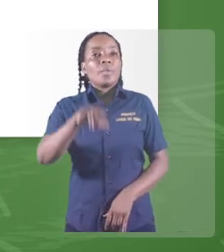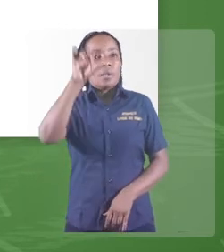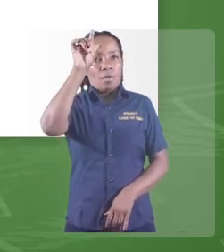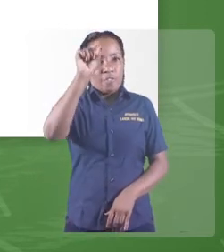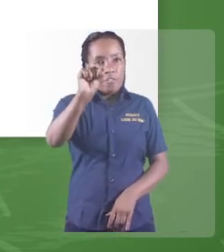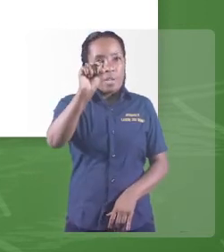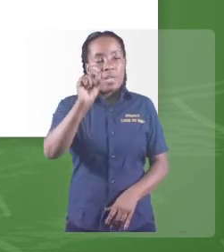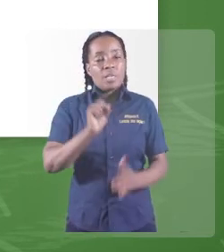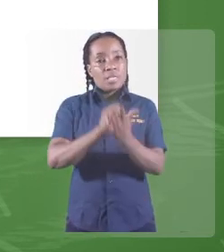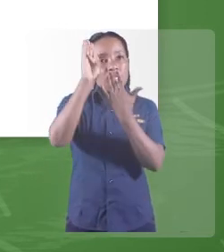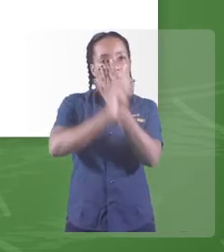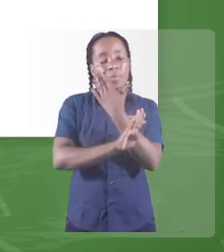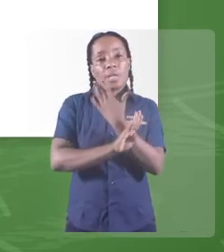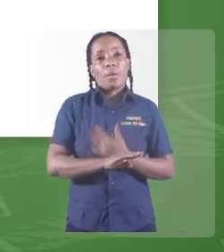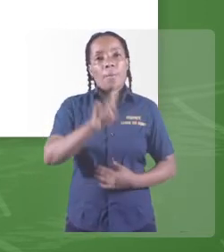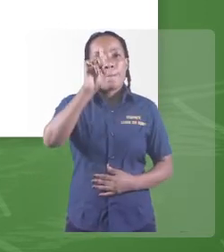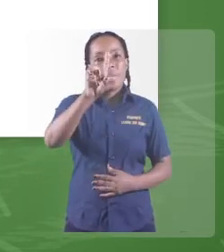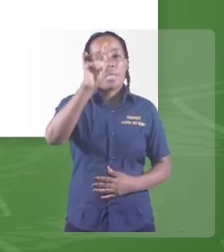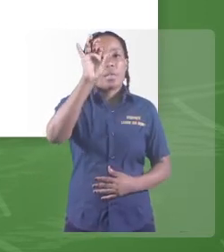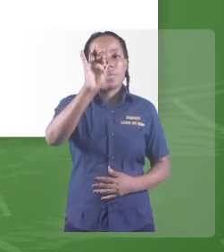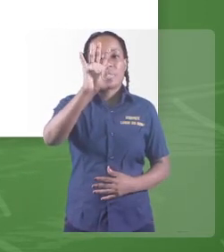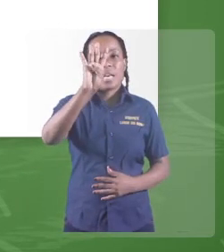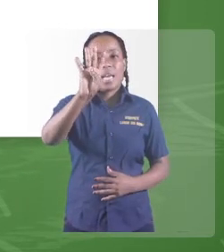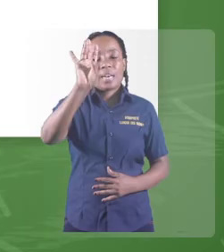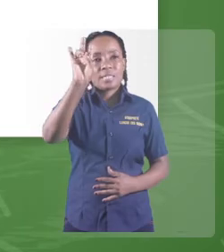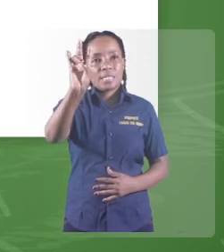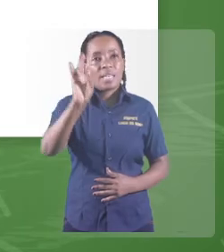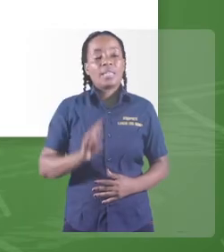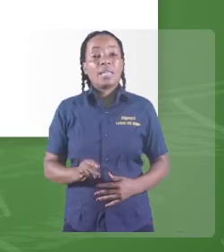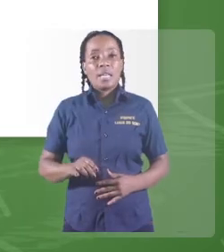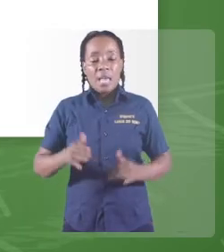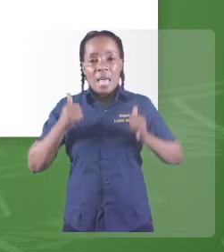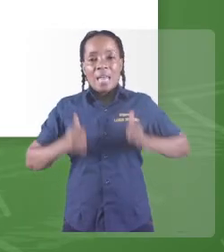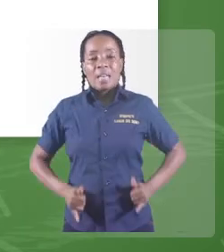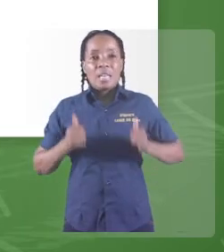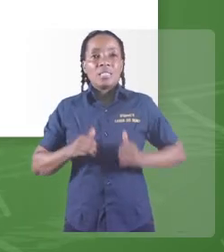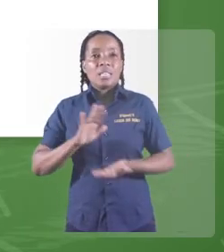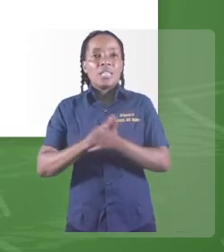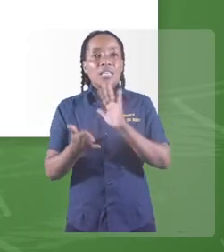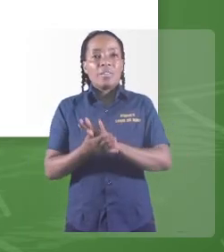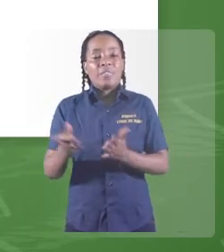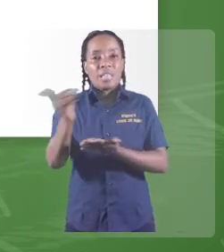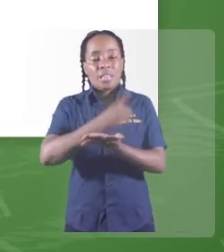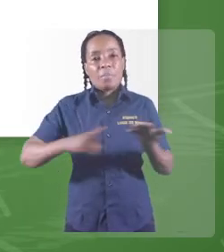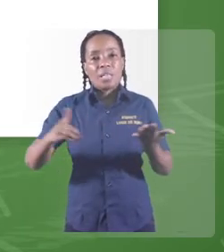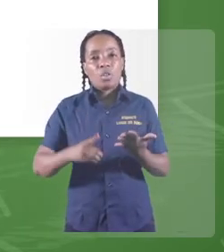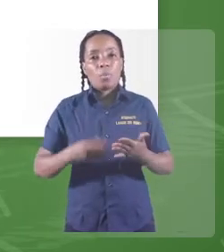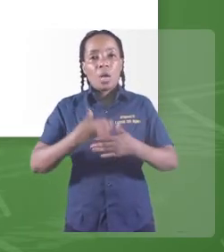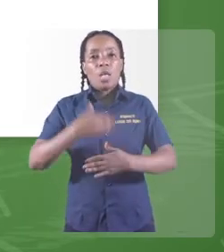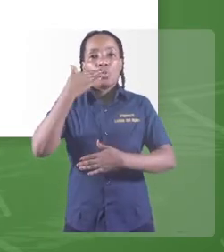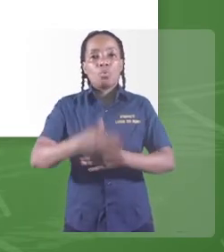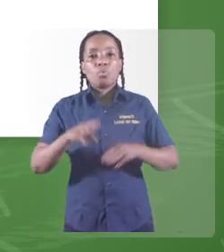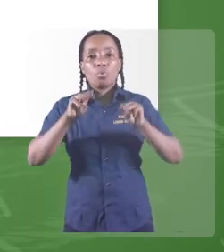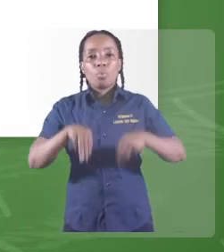1947. L'Algérie va donc être érigée en département d'outre-mer et on